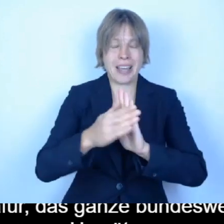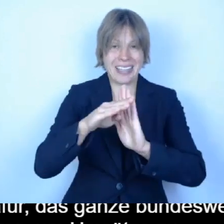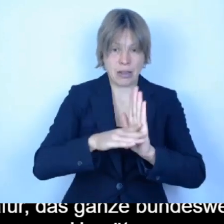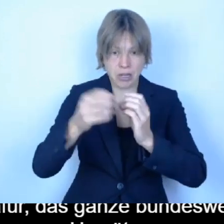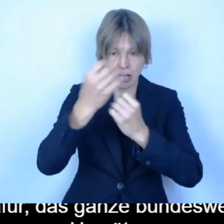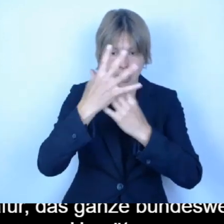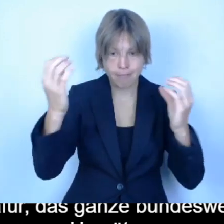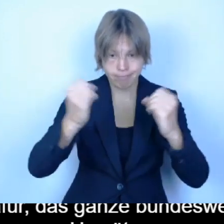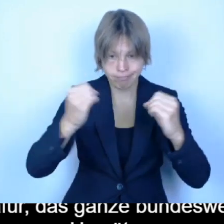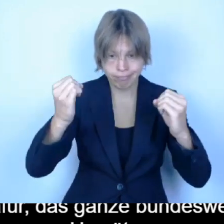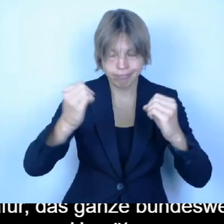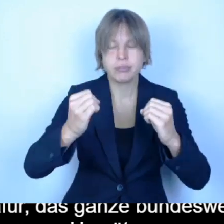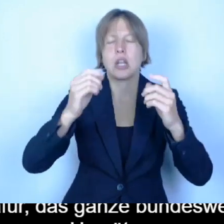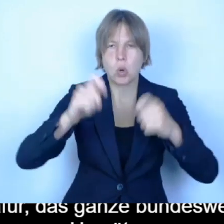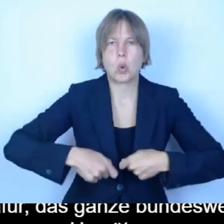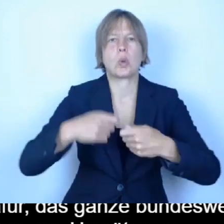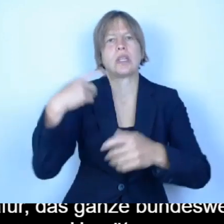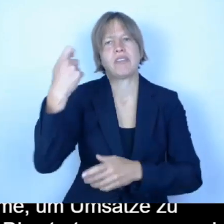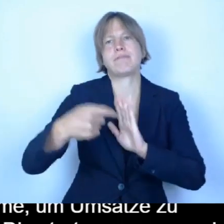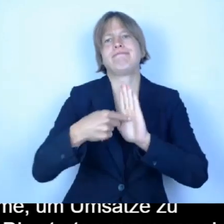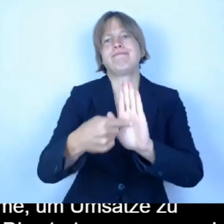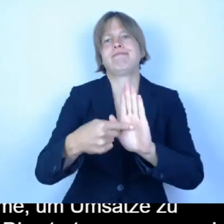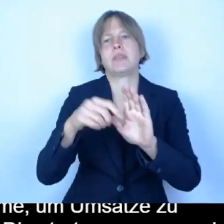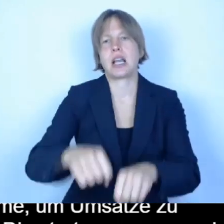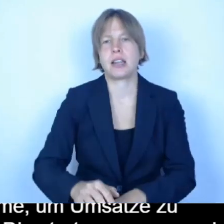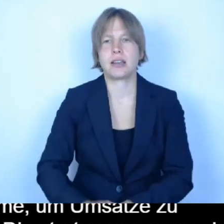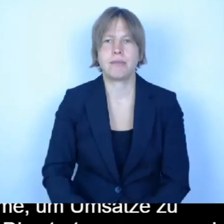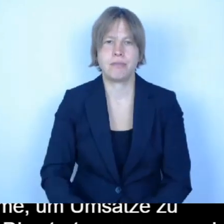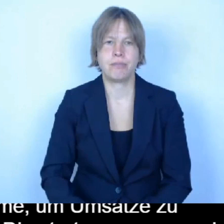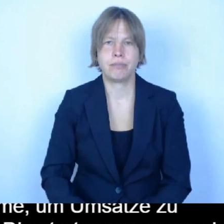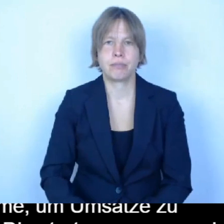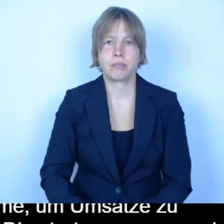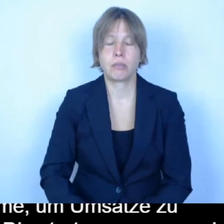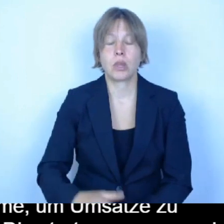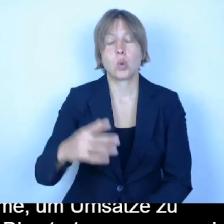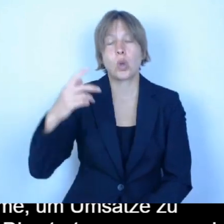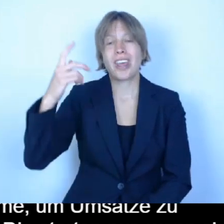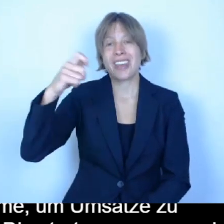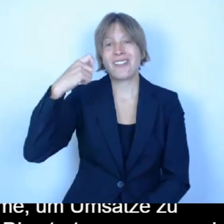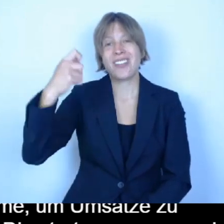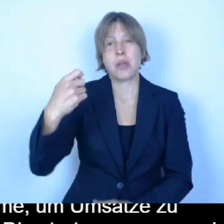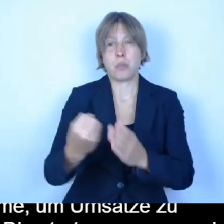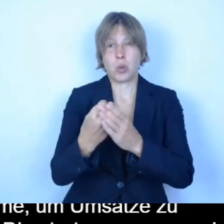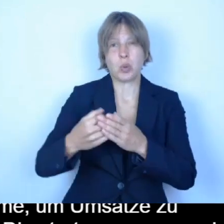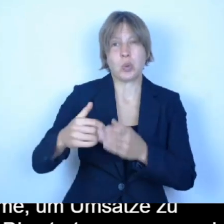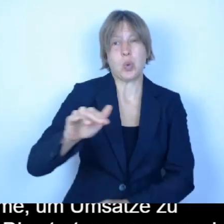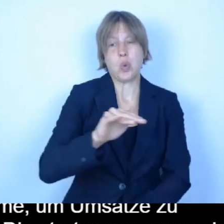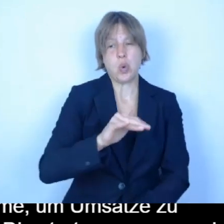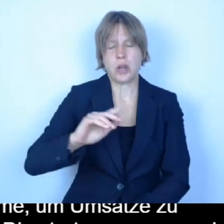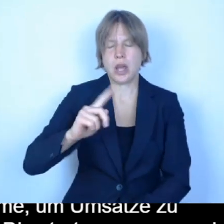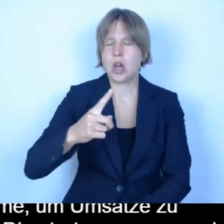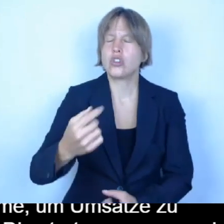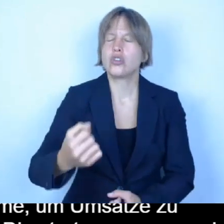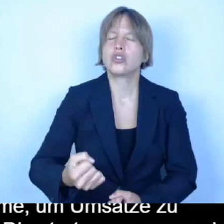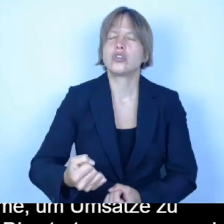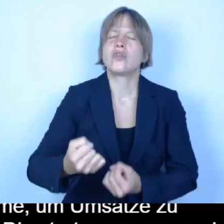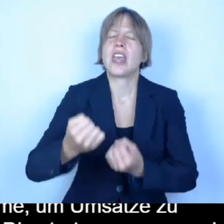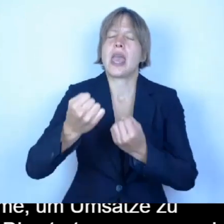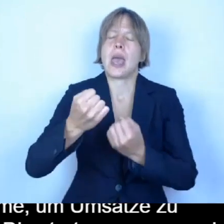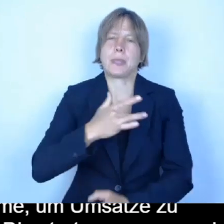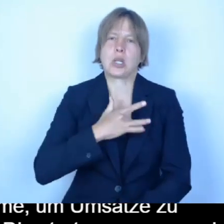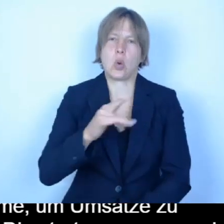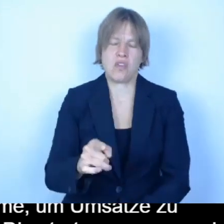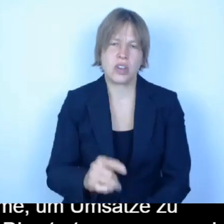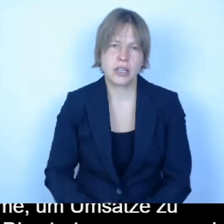in Bayern unterstützen. Die momentan diskutierte Aufstockung des Bund-Länder-Fonds für die Filmförderung, die